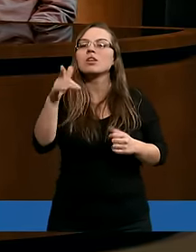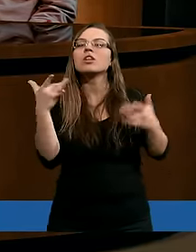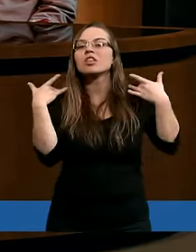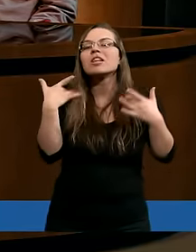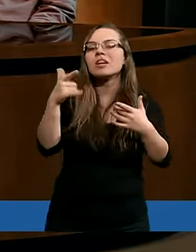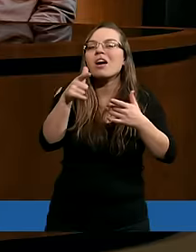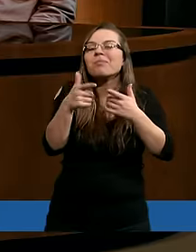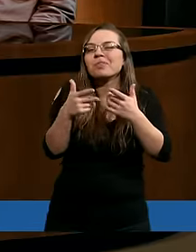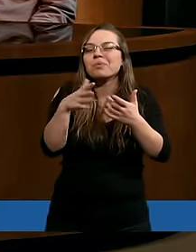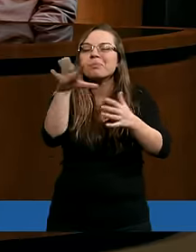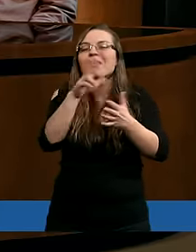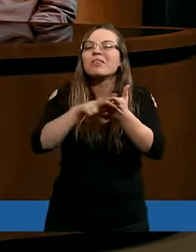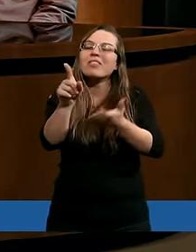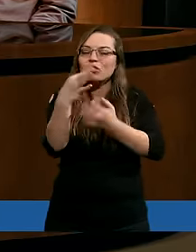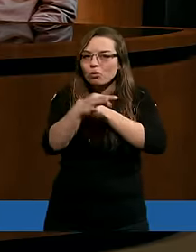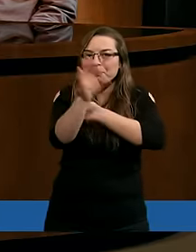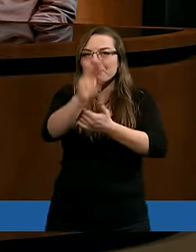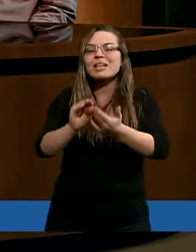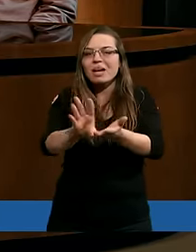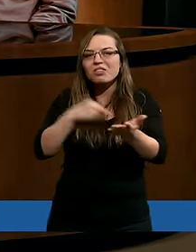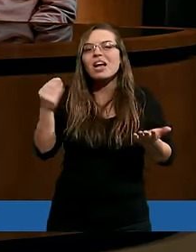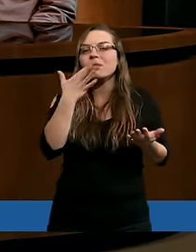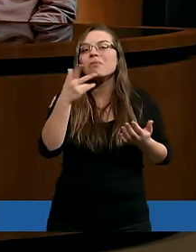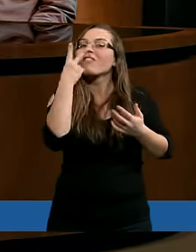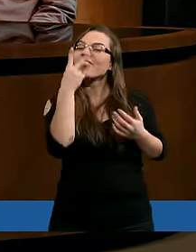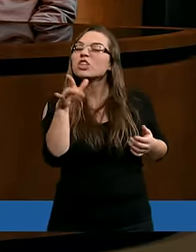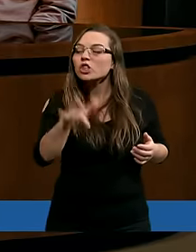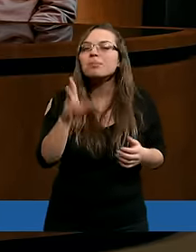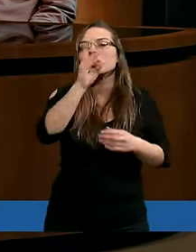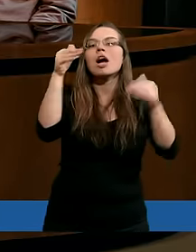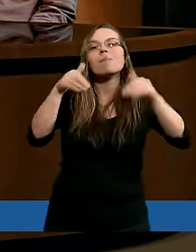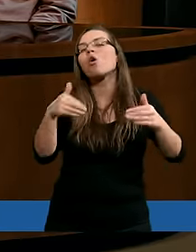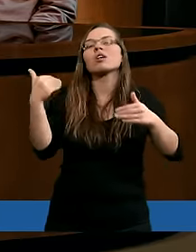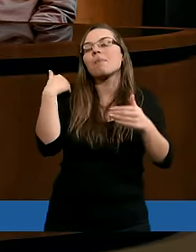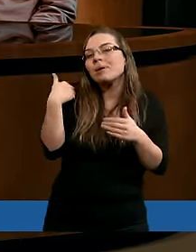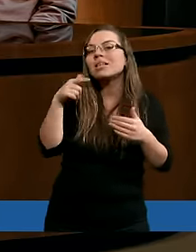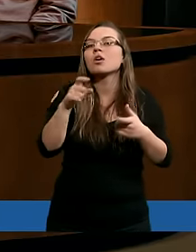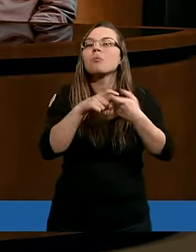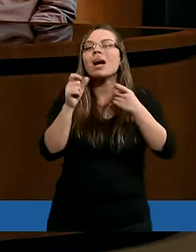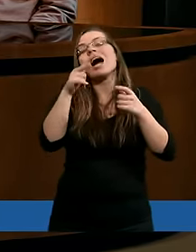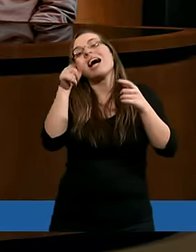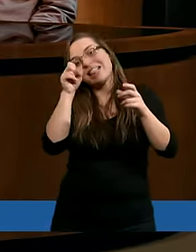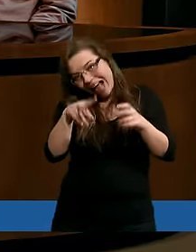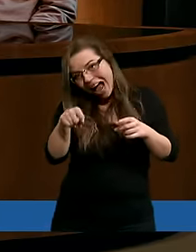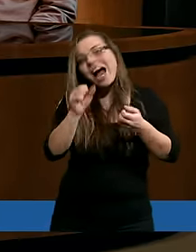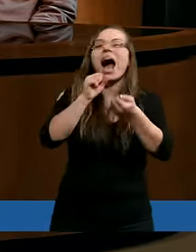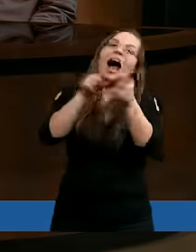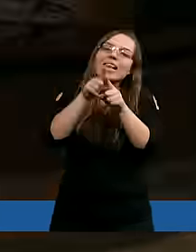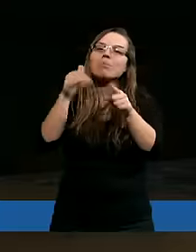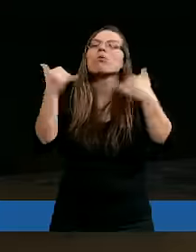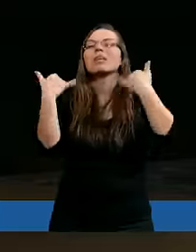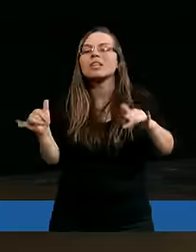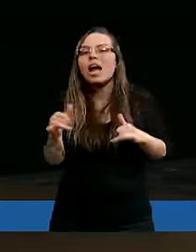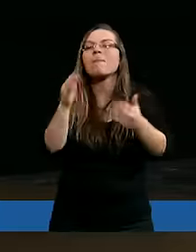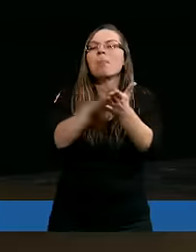Bazując na przykładach, które mamy w Piśmie Świętym, widzimy, że może być zarówno tak, jak i inaczej. Mamy